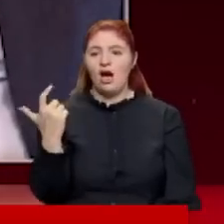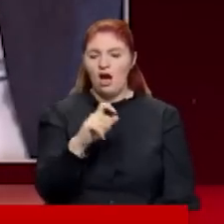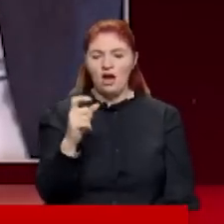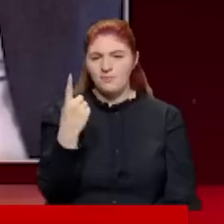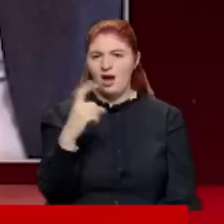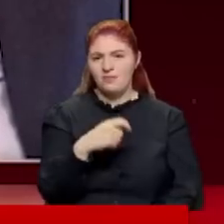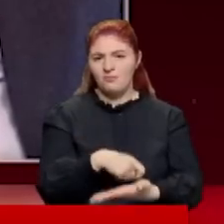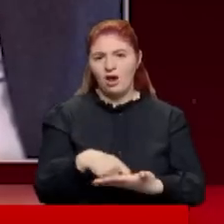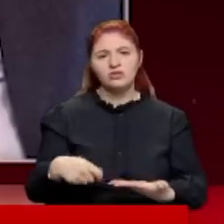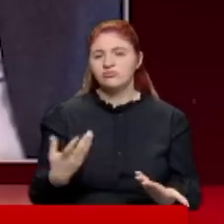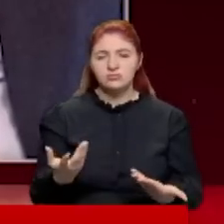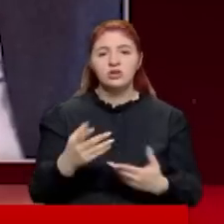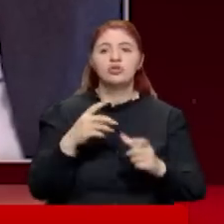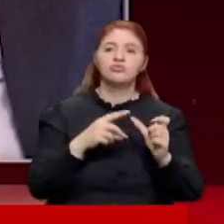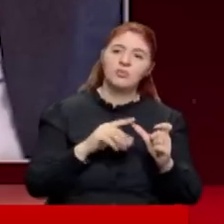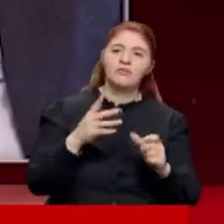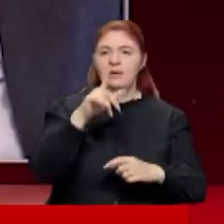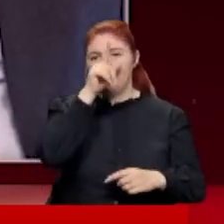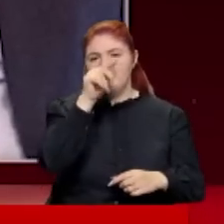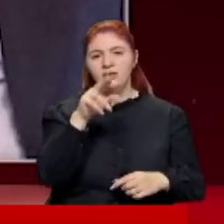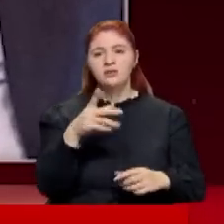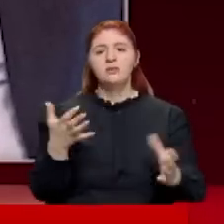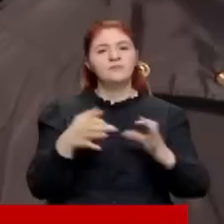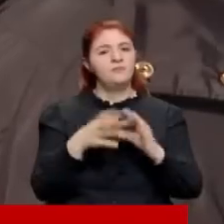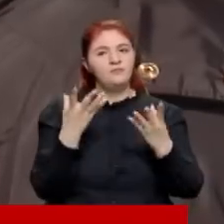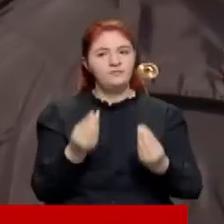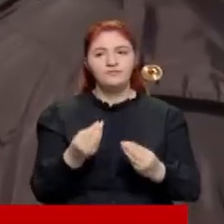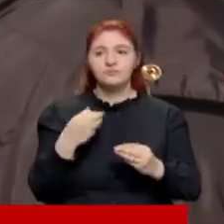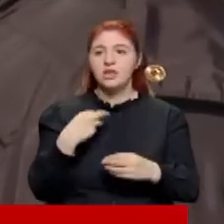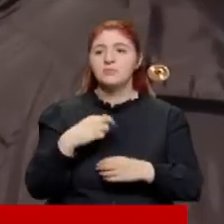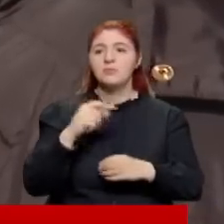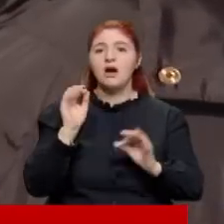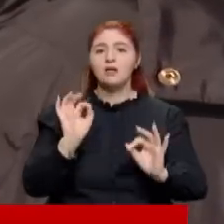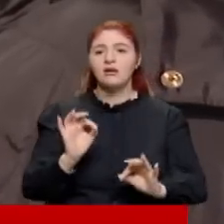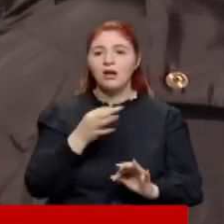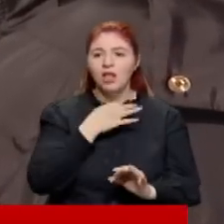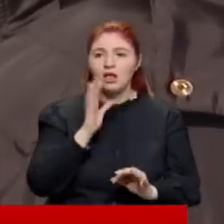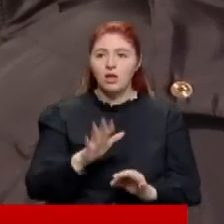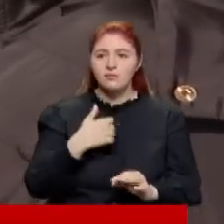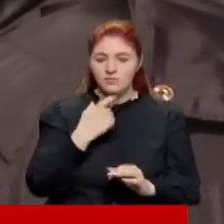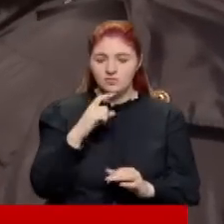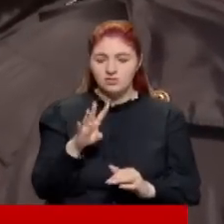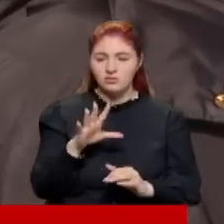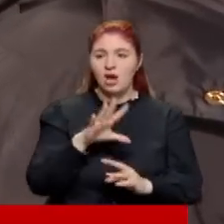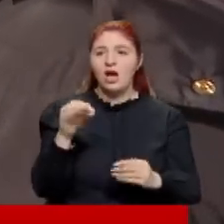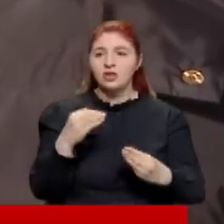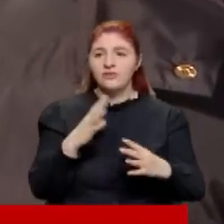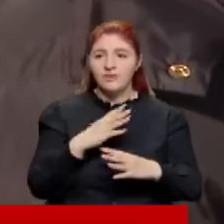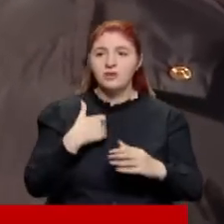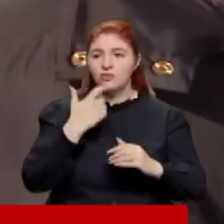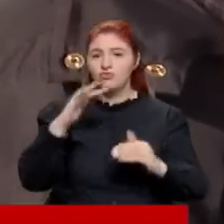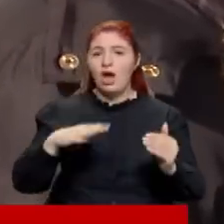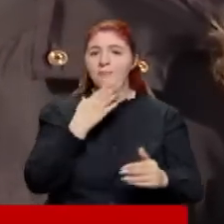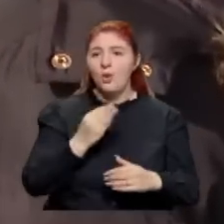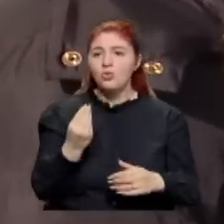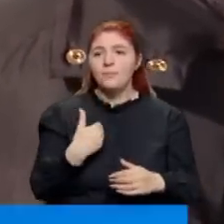aylıkları Şubat ya da Mart gibi bağlanabilir. Prime takıldık, nasıl olacak bilmiyorum. Yaş 45, herkese vuruyor. Benden küçükler